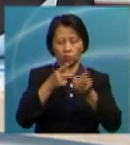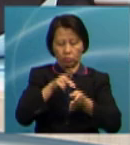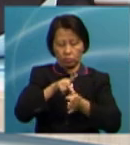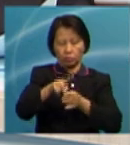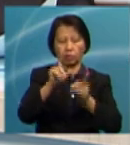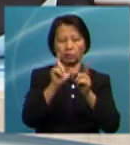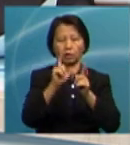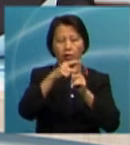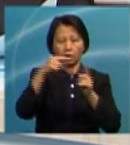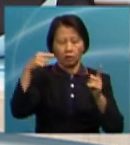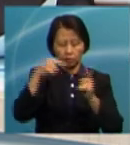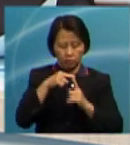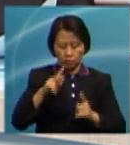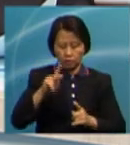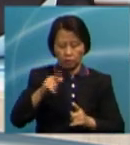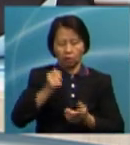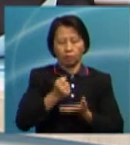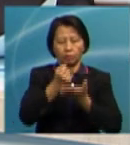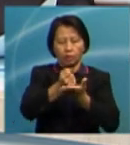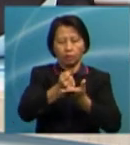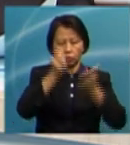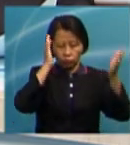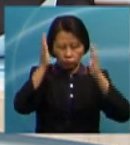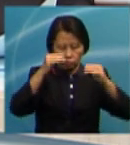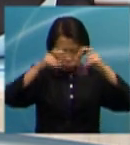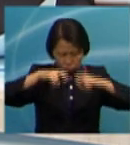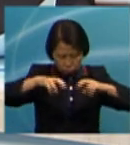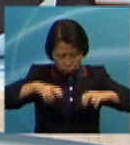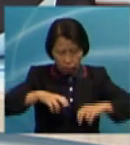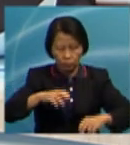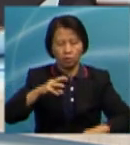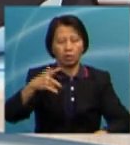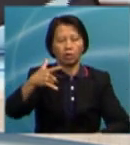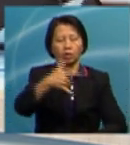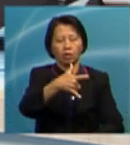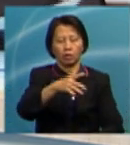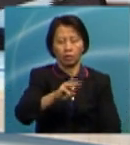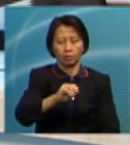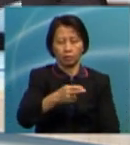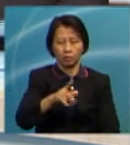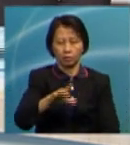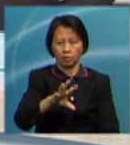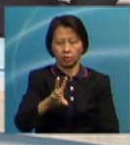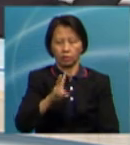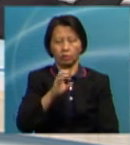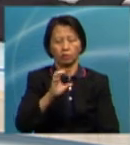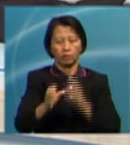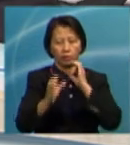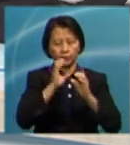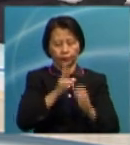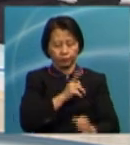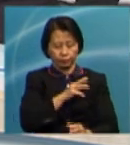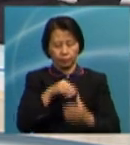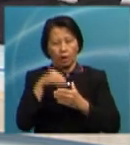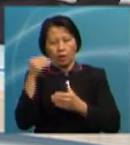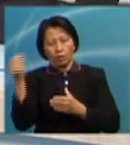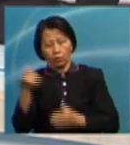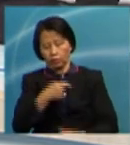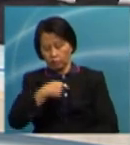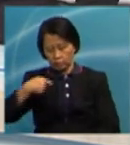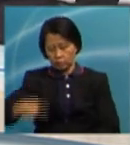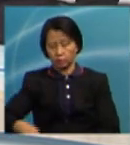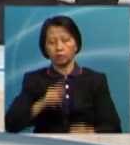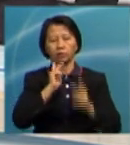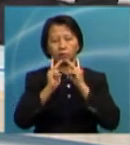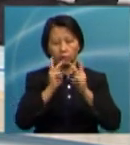teknikal ke Kuala Lumpur untuk membantu Malaysia menyiasat kehilangan pesawat MH370 jurucakap Kementerian Luar China Ching Kang dalam